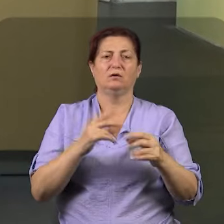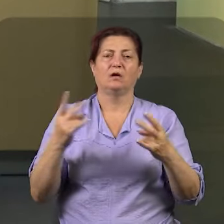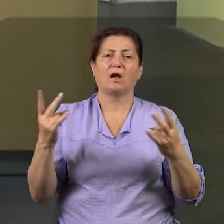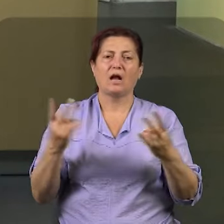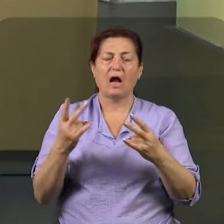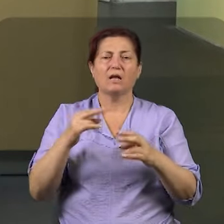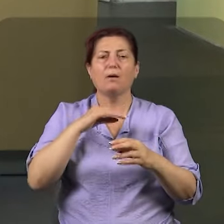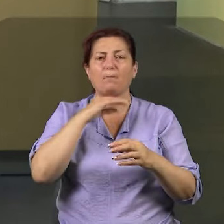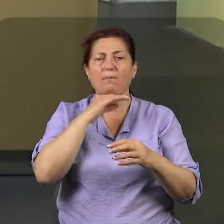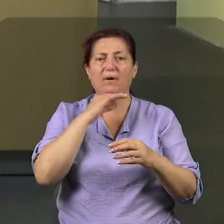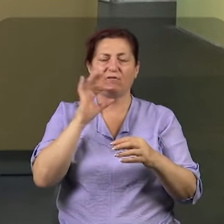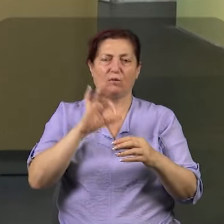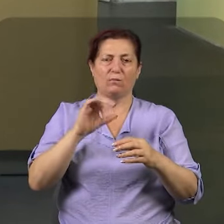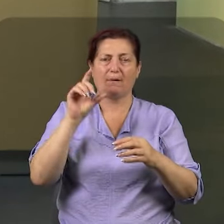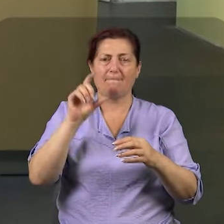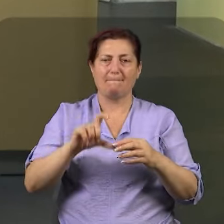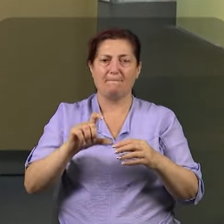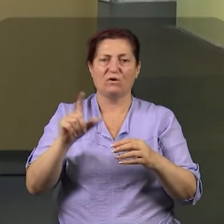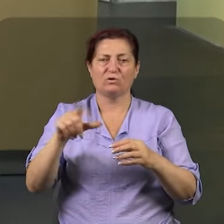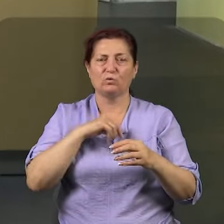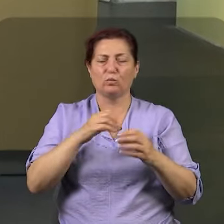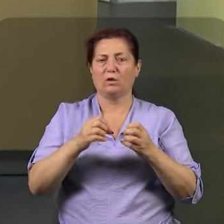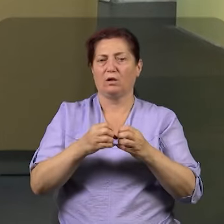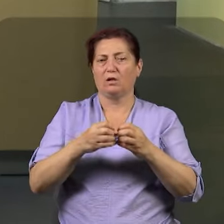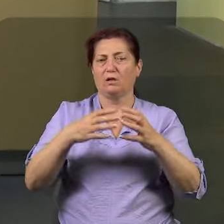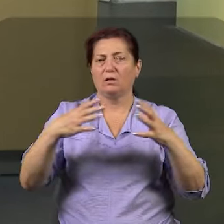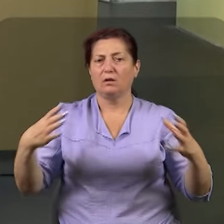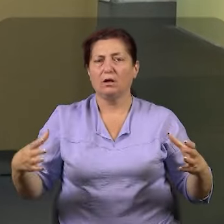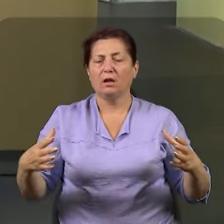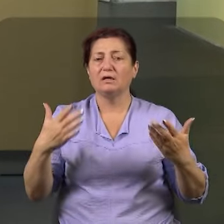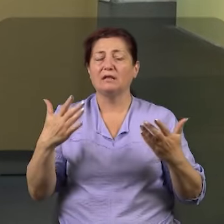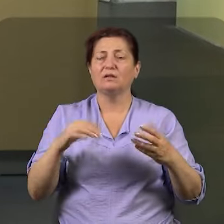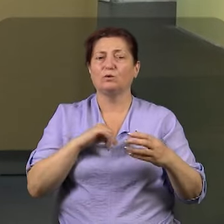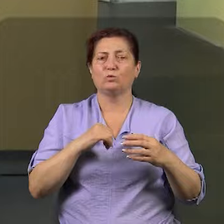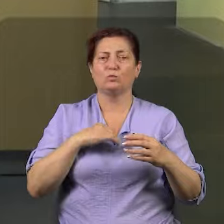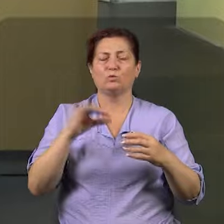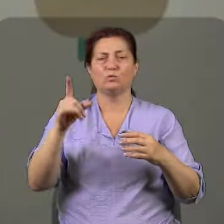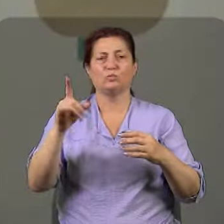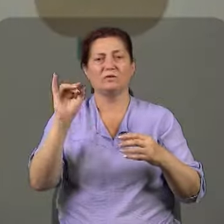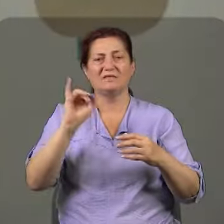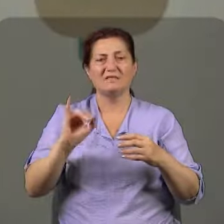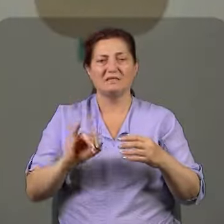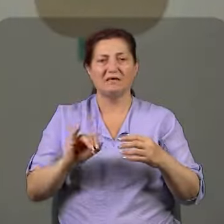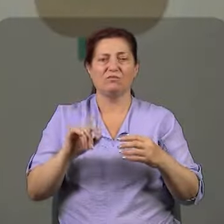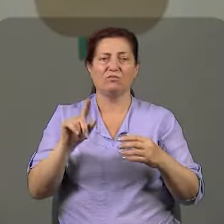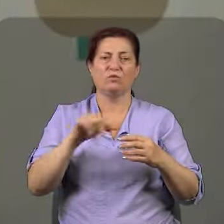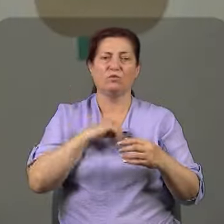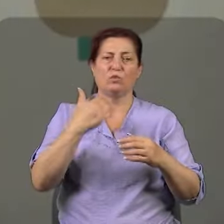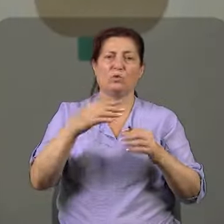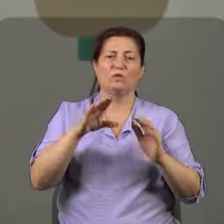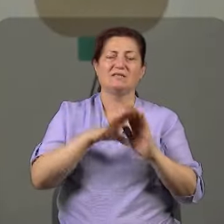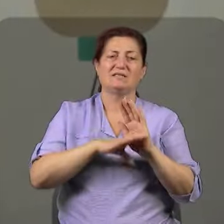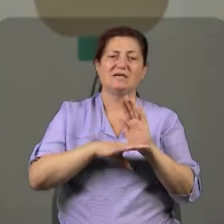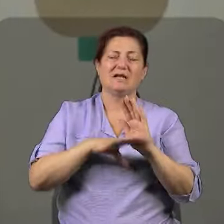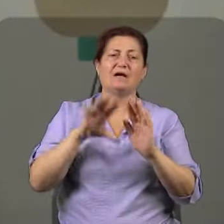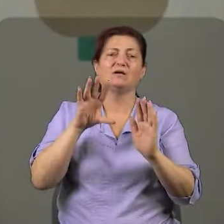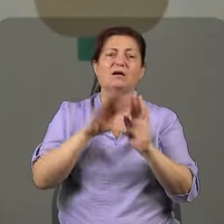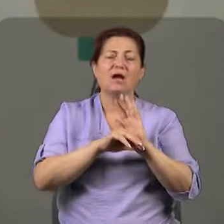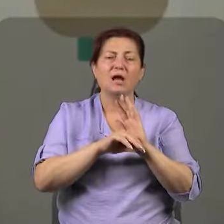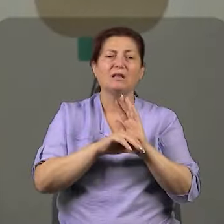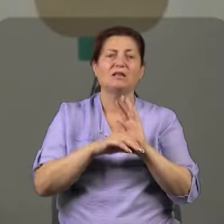բավարարելու համար, հա, իսկ մարդկային կապիտալով է պետք ընդլայնել, թե ենթակառուցվածքն է պետք ձևավորել, որ նաև այնտեղ այն մյուս ծրագրերի հետ ինչ